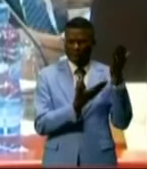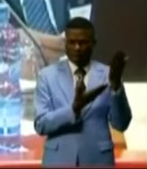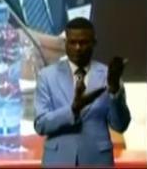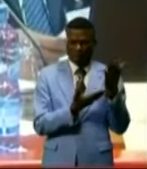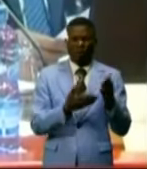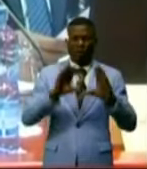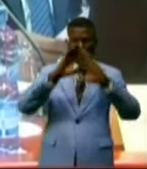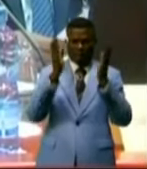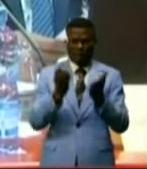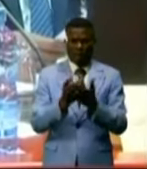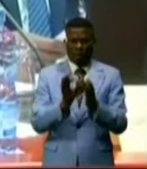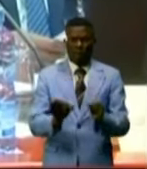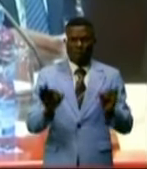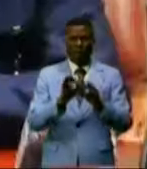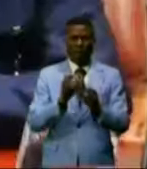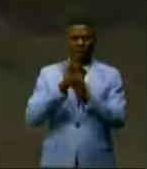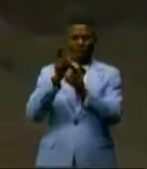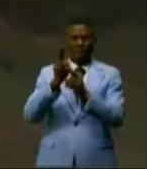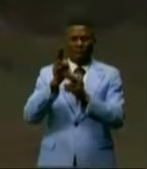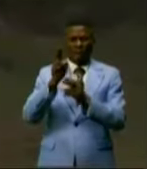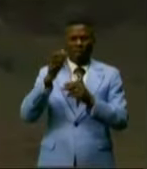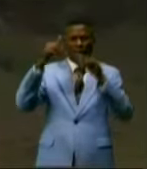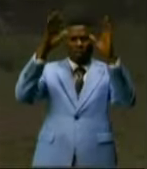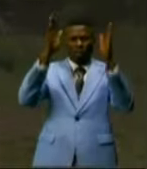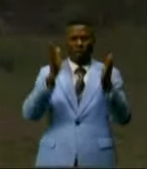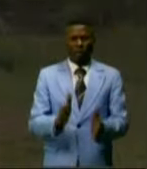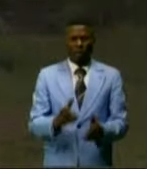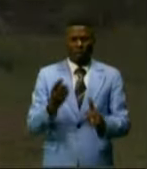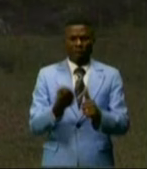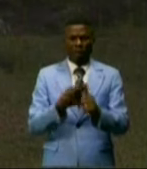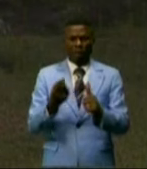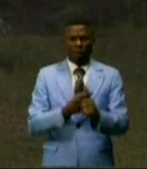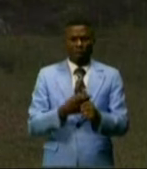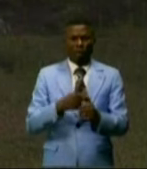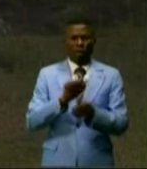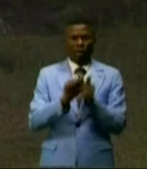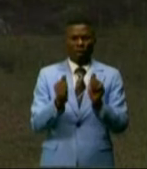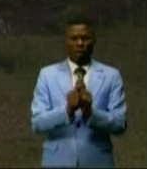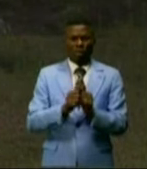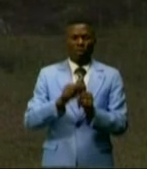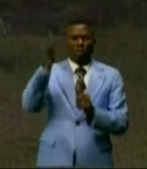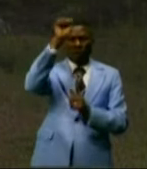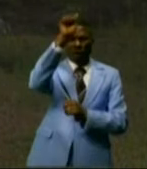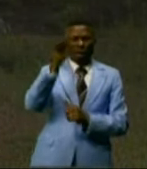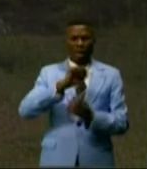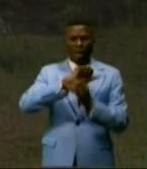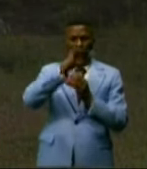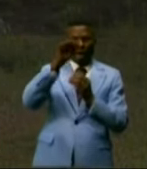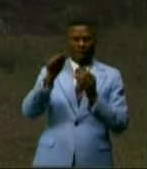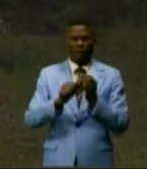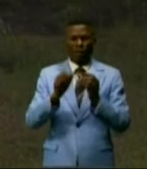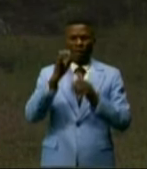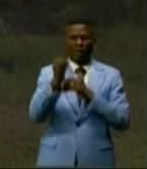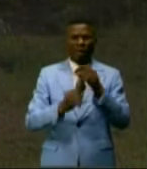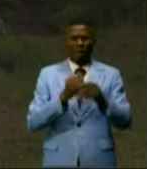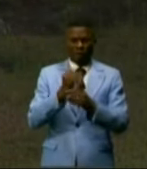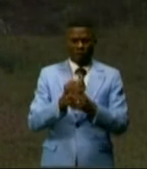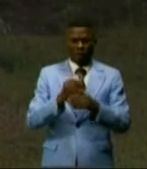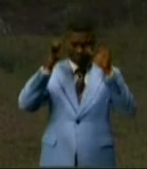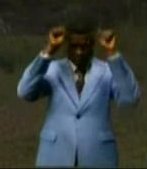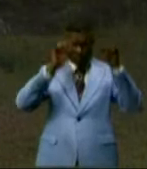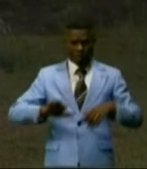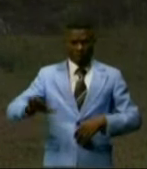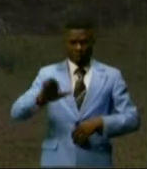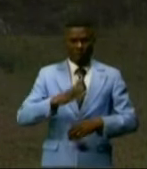cette communauté dans nos rapports au monde extérieur, particulièrement sur le plan continental et international, le président de la